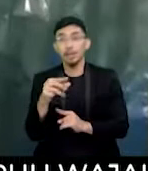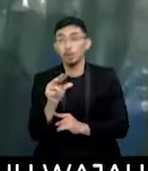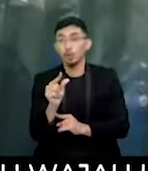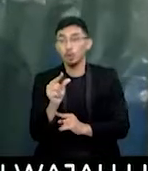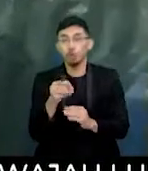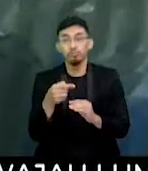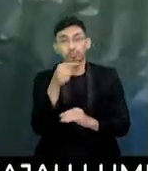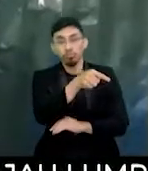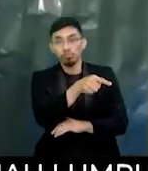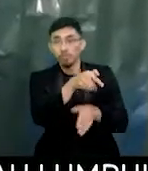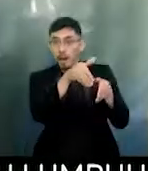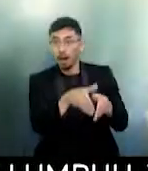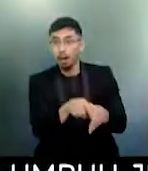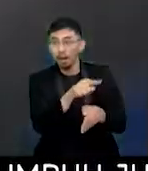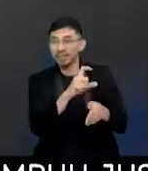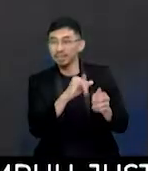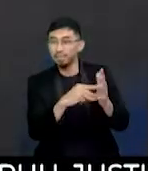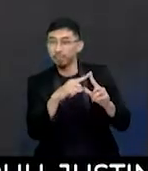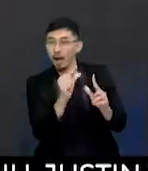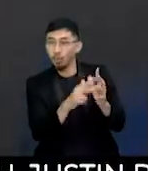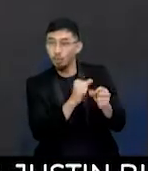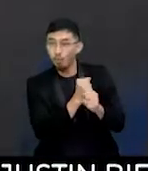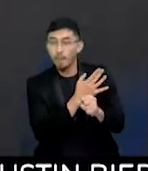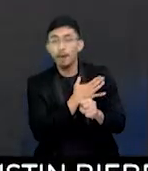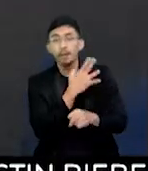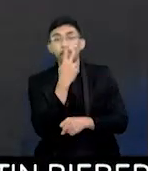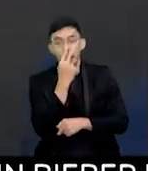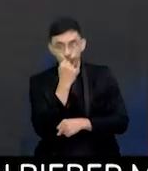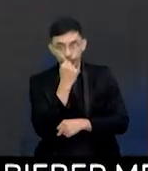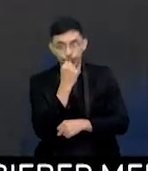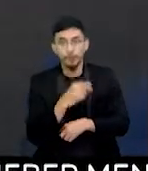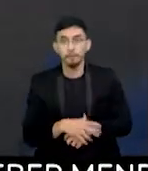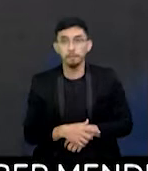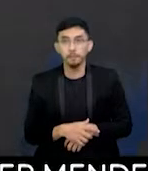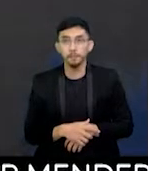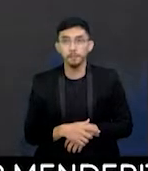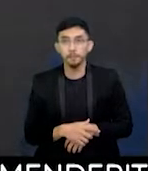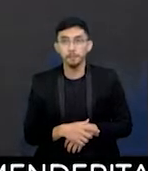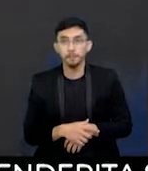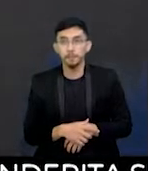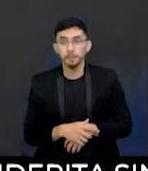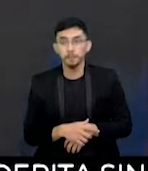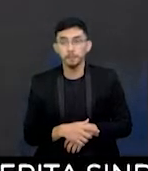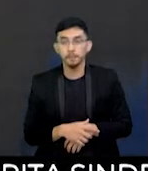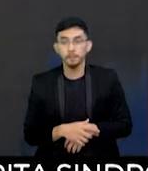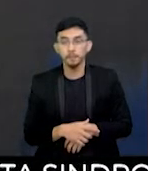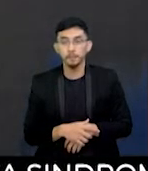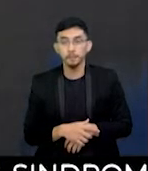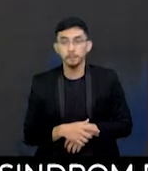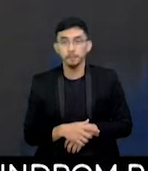Cimaung, Kabupaten Bandung. Mohon berkenan bagi warga yang ada